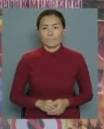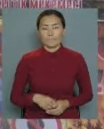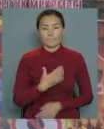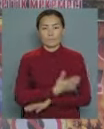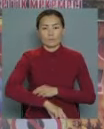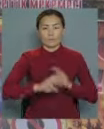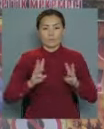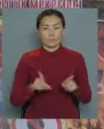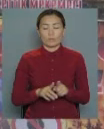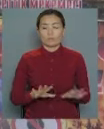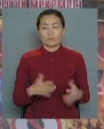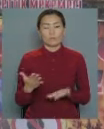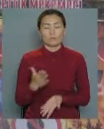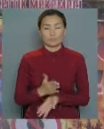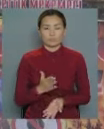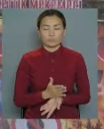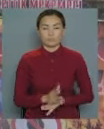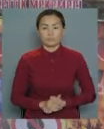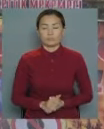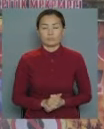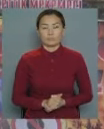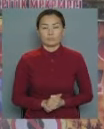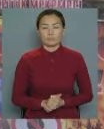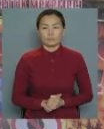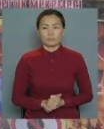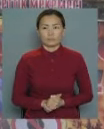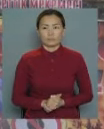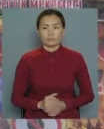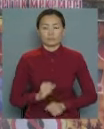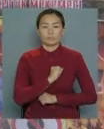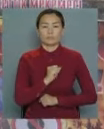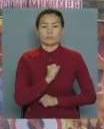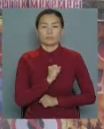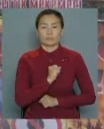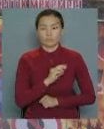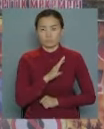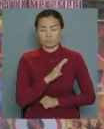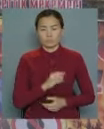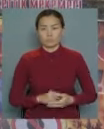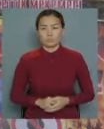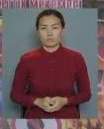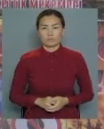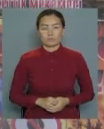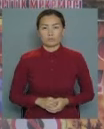дала өрттері орын алуда. Жаңағы ол демалысқа шыққан